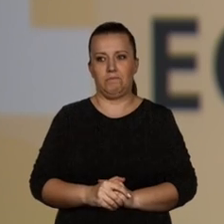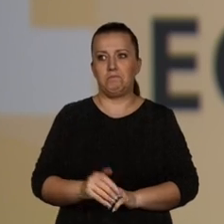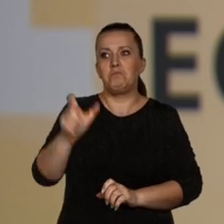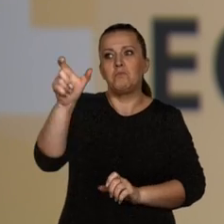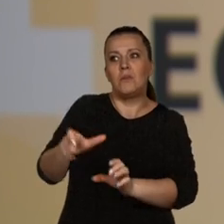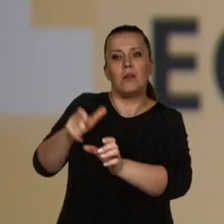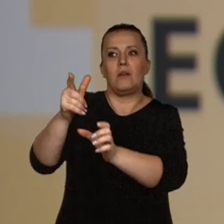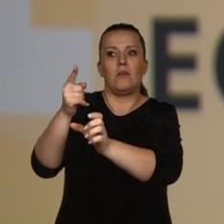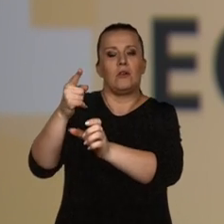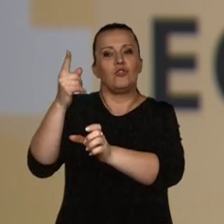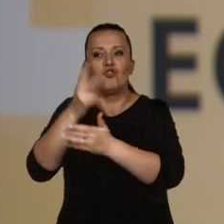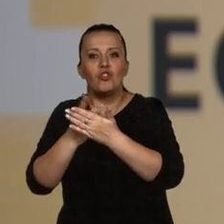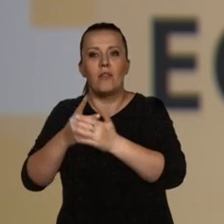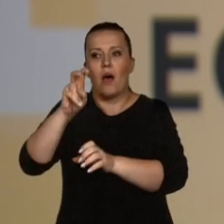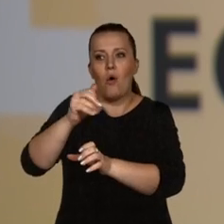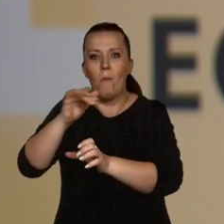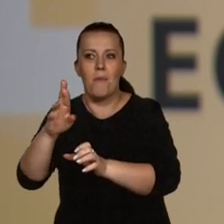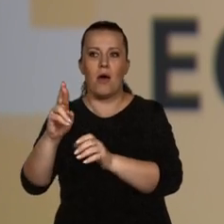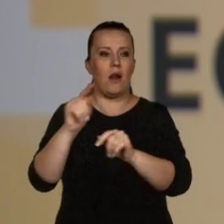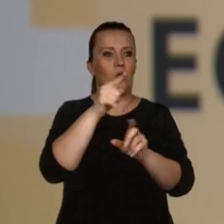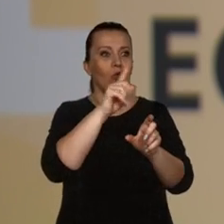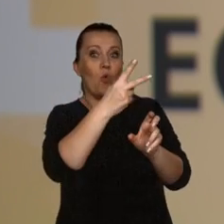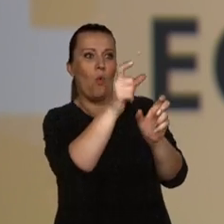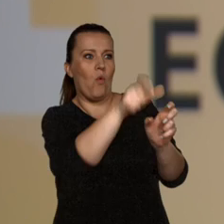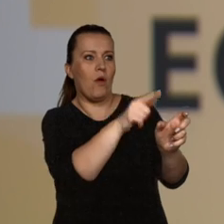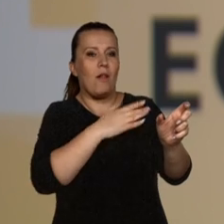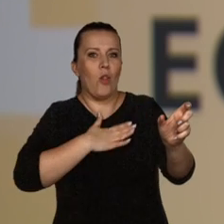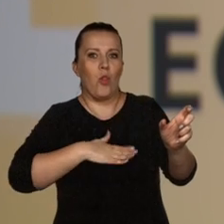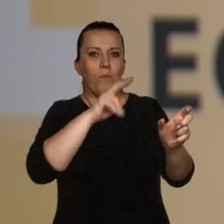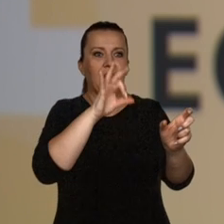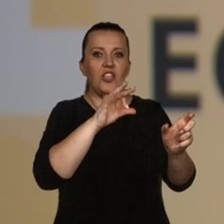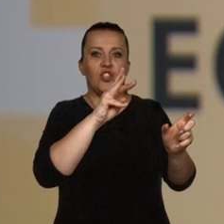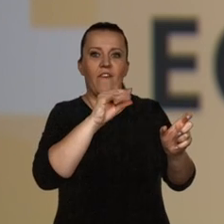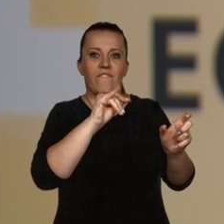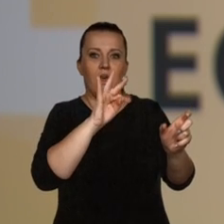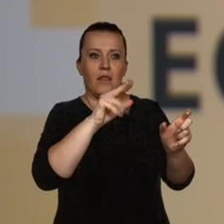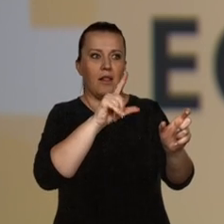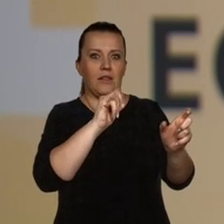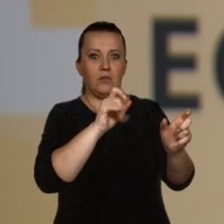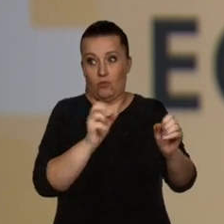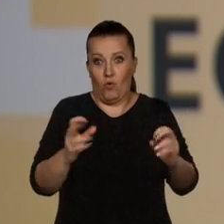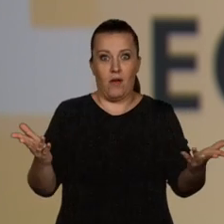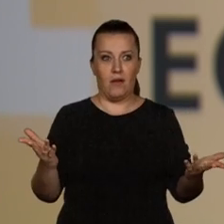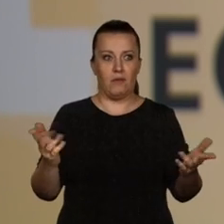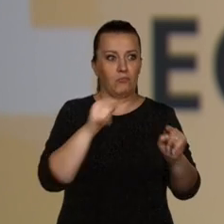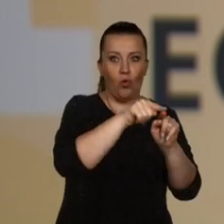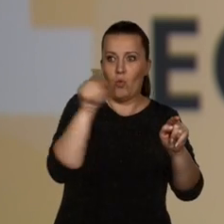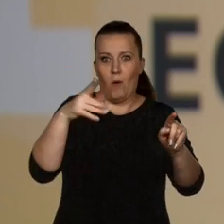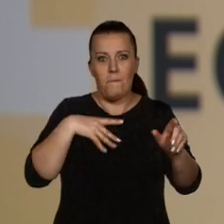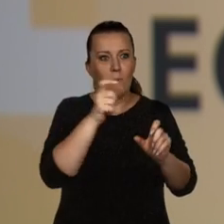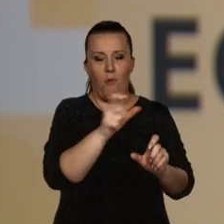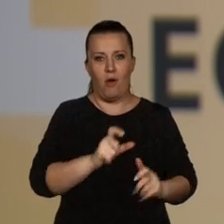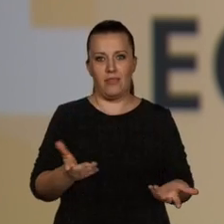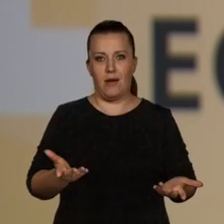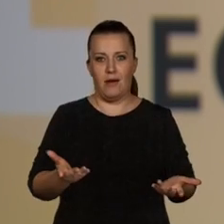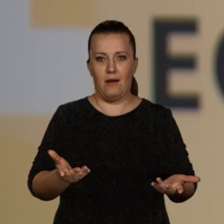czytał z radością Homera, drugi będzie czytał Świetlickiego. Proszę bardzo. I ten jest poetą.